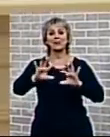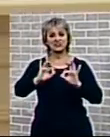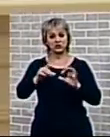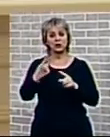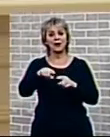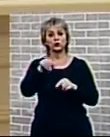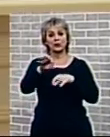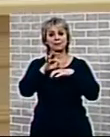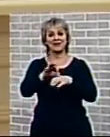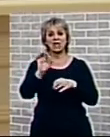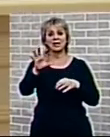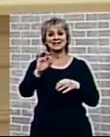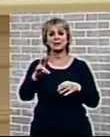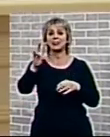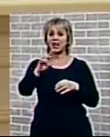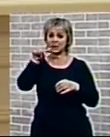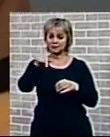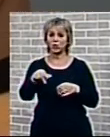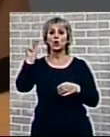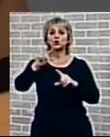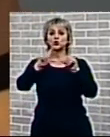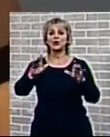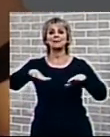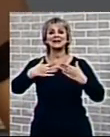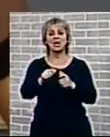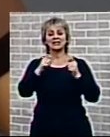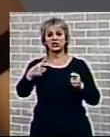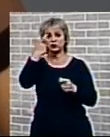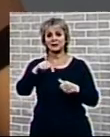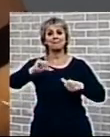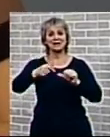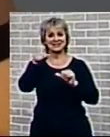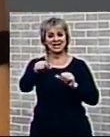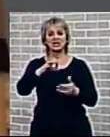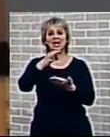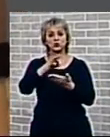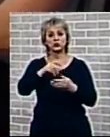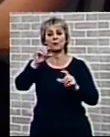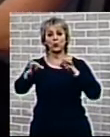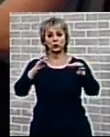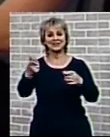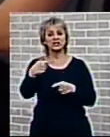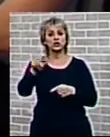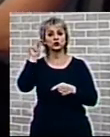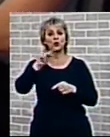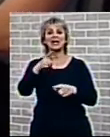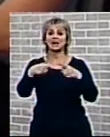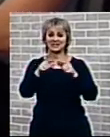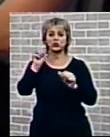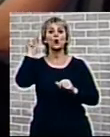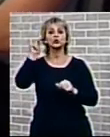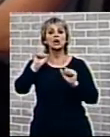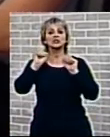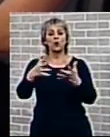просвещения, которые проведут в октябре и ноябре. Школам предложат открыть у себя постоянные консультационные пункты, где школьники, родители и